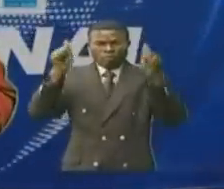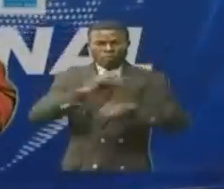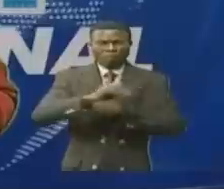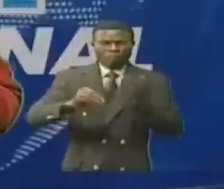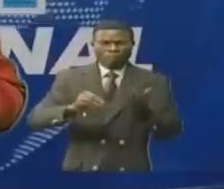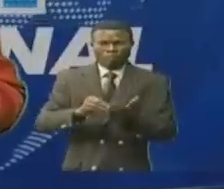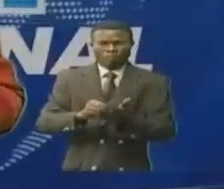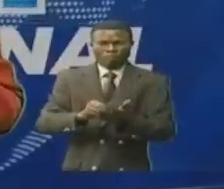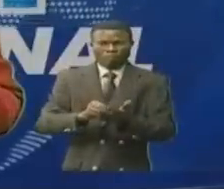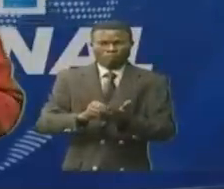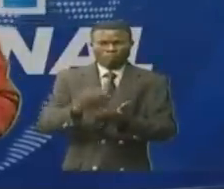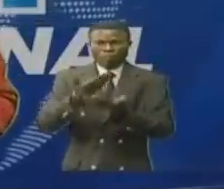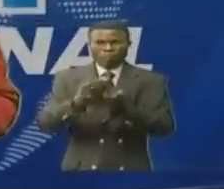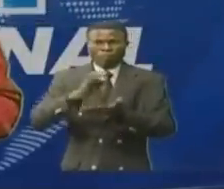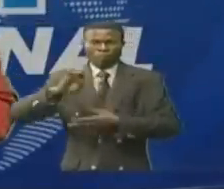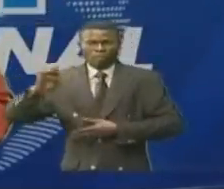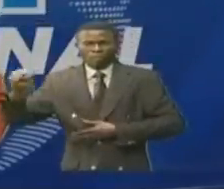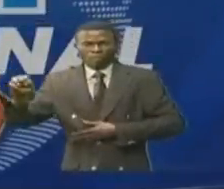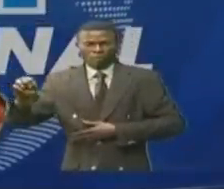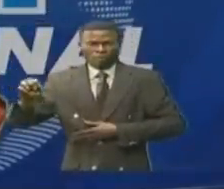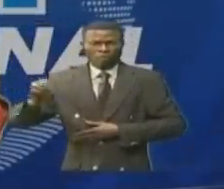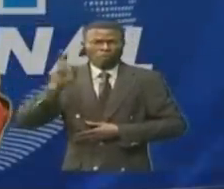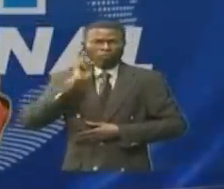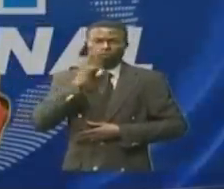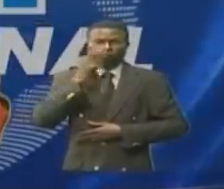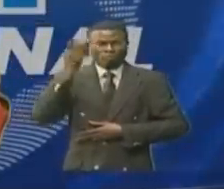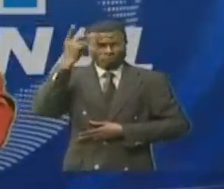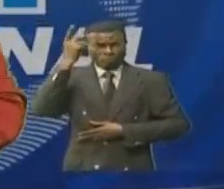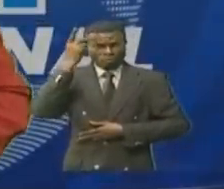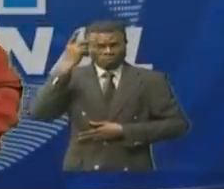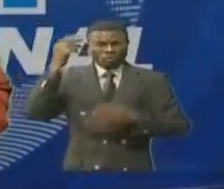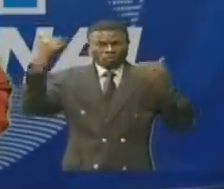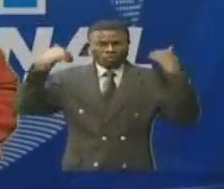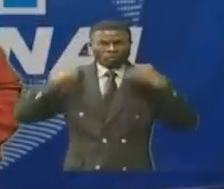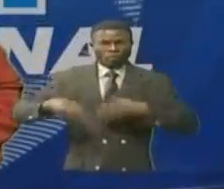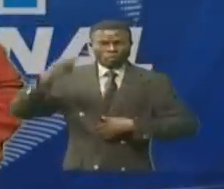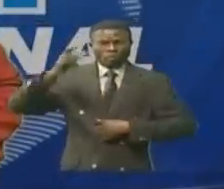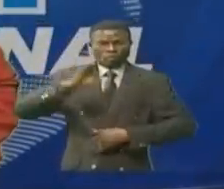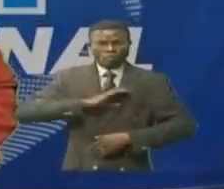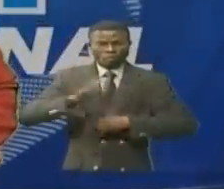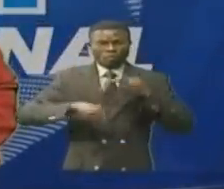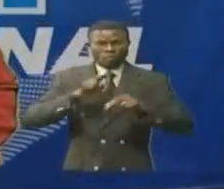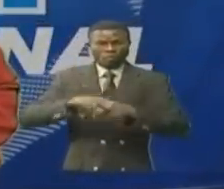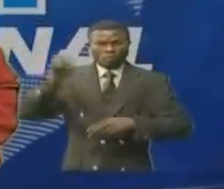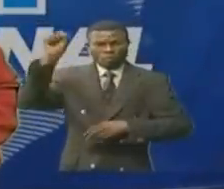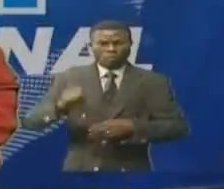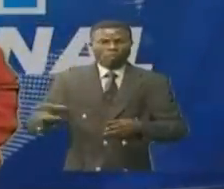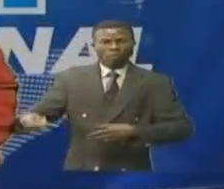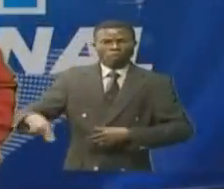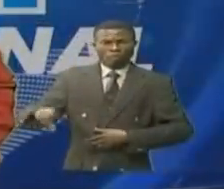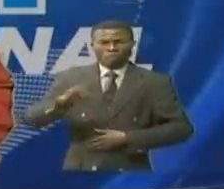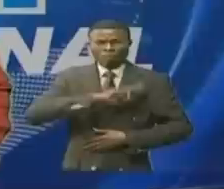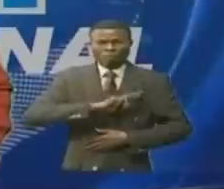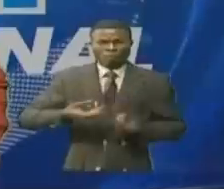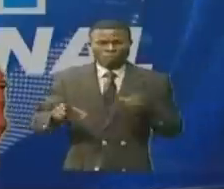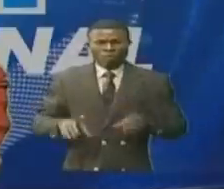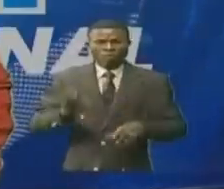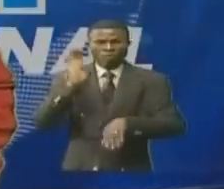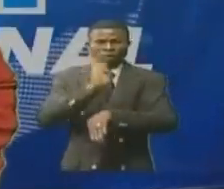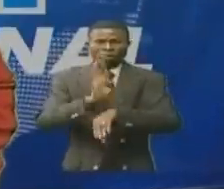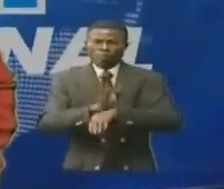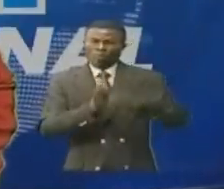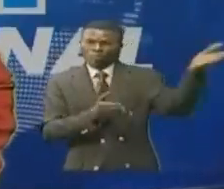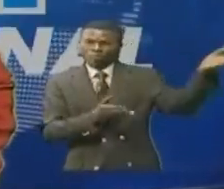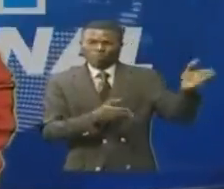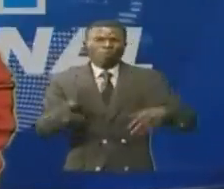de l'Est au Pullman Hotel durant 3 jours. Les officiers de police de la sous-région, notamment la RDC, du Congo-Brazzaville,